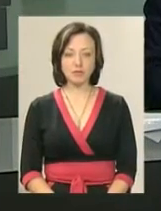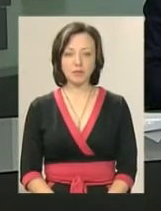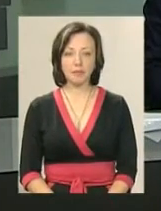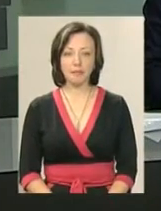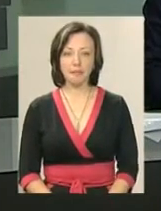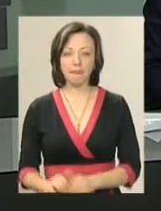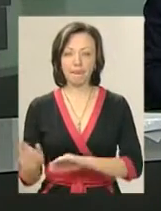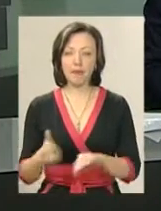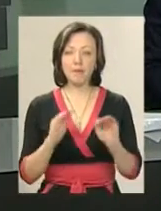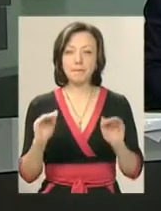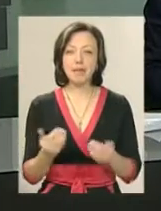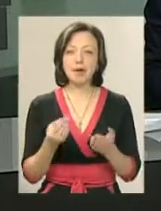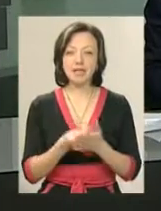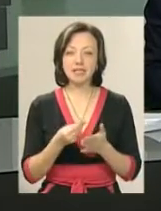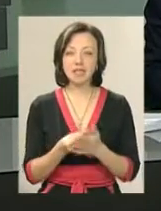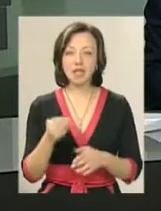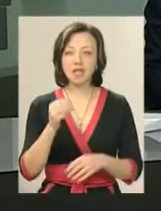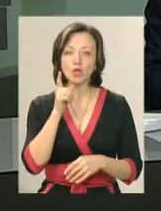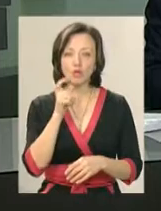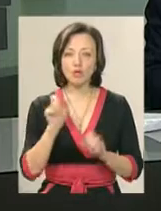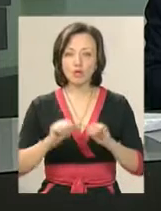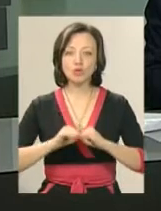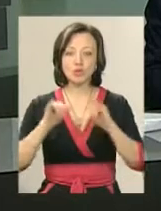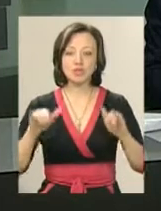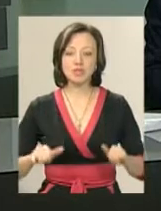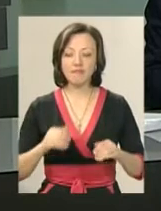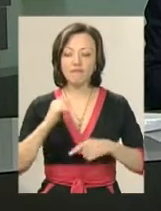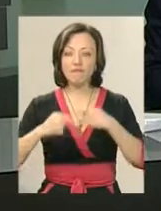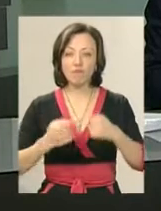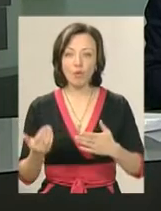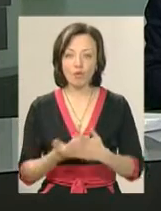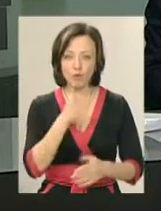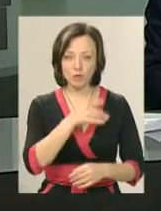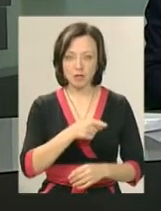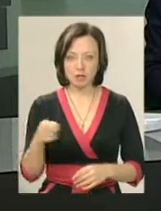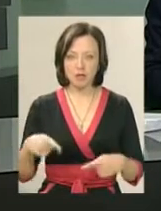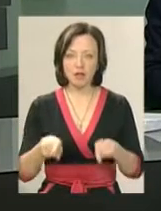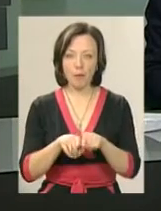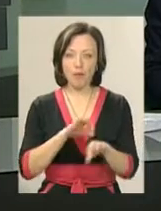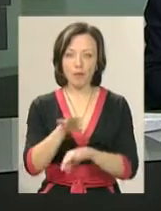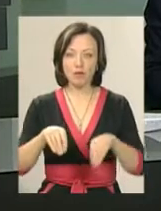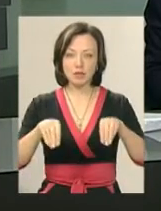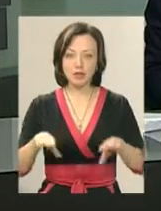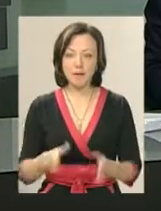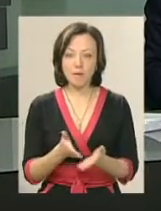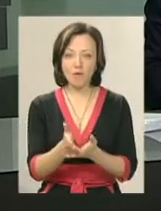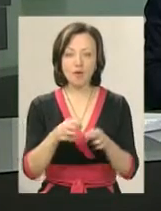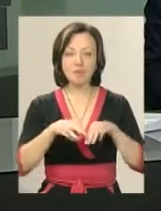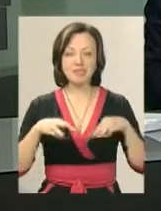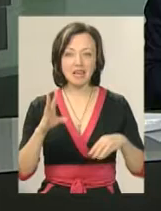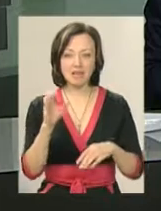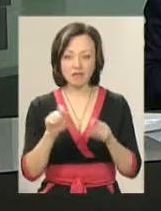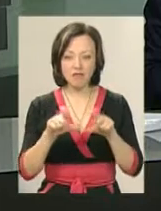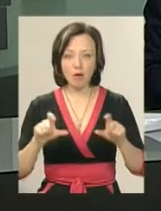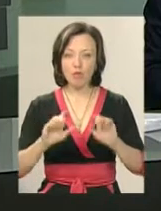Мінімальні ціни на цукор можуть зрости у новому виробничому сезоні. Принаймні, таке передбачає проєкт постанови профільного міністерства, який